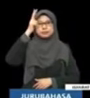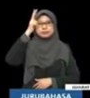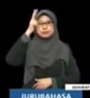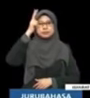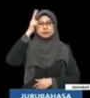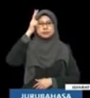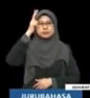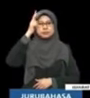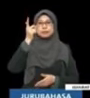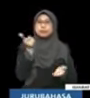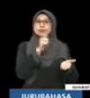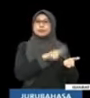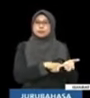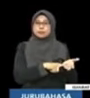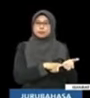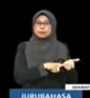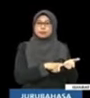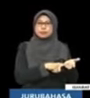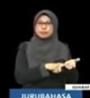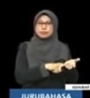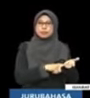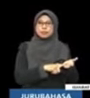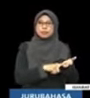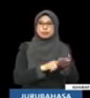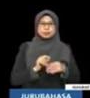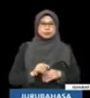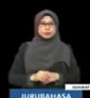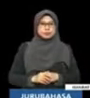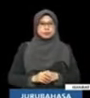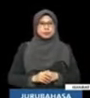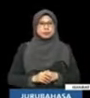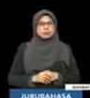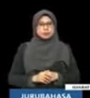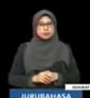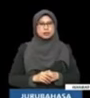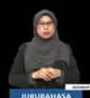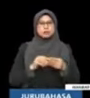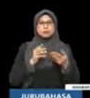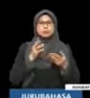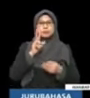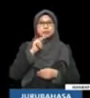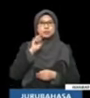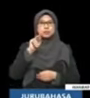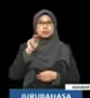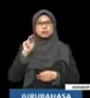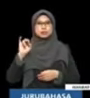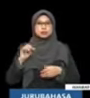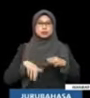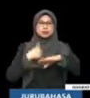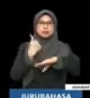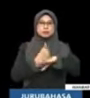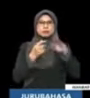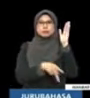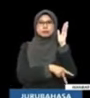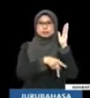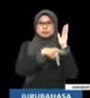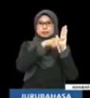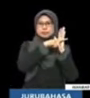terhadap laporan itu. Tuan Sri Pertua, dalam select committee yang ditubuhkan oleh